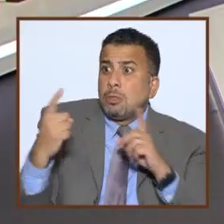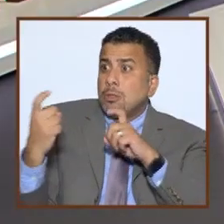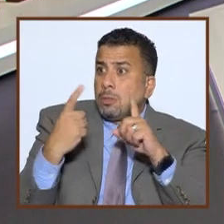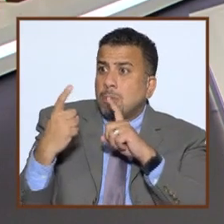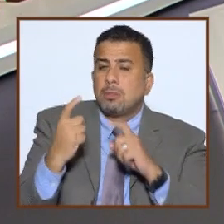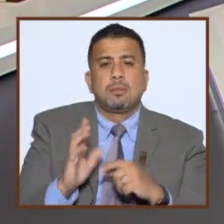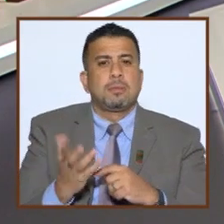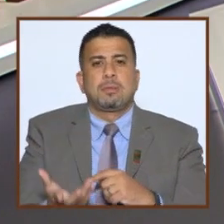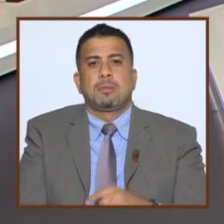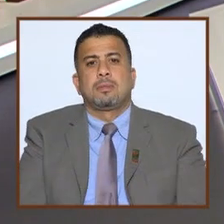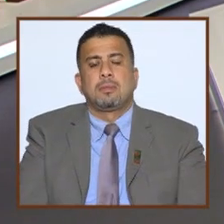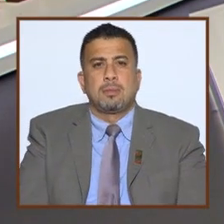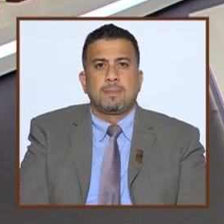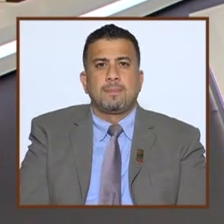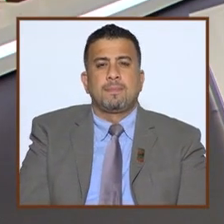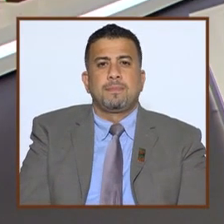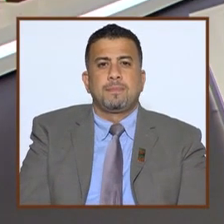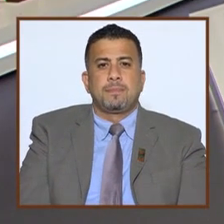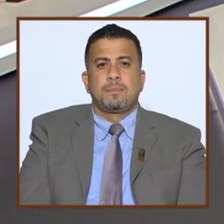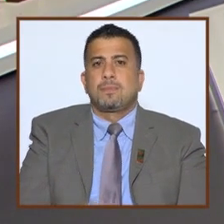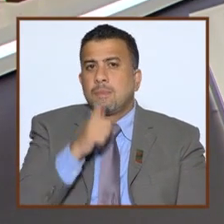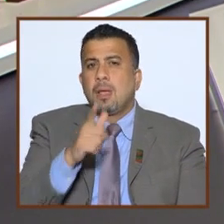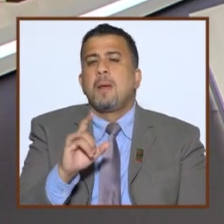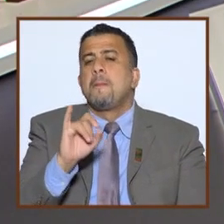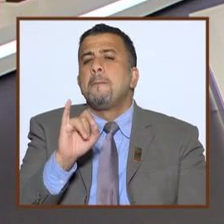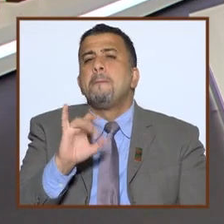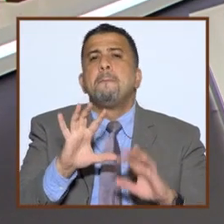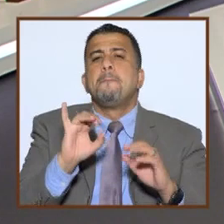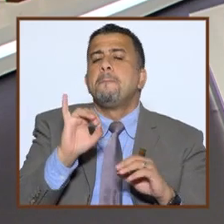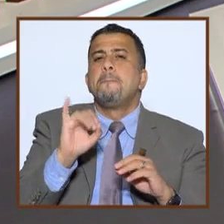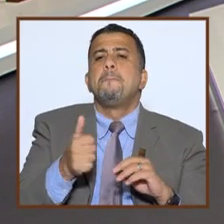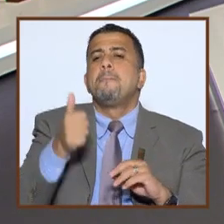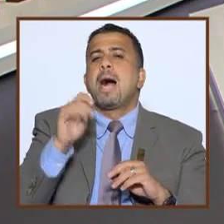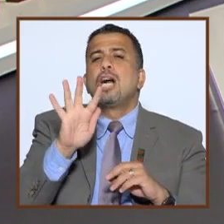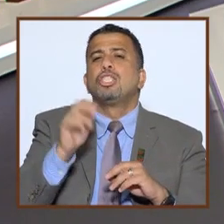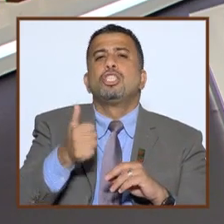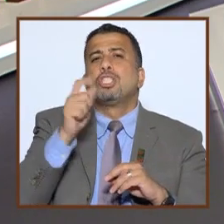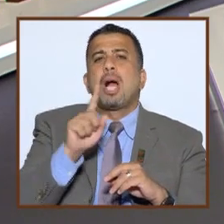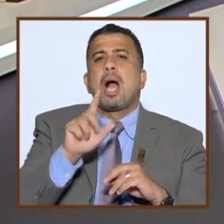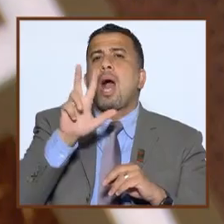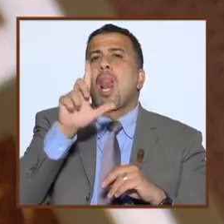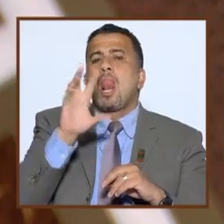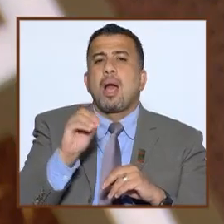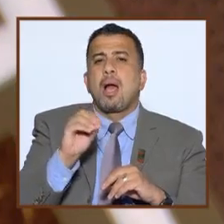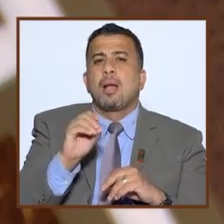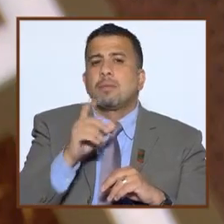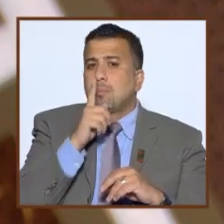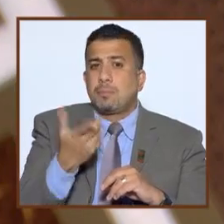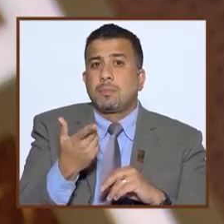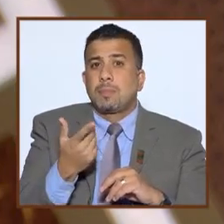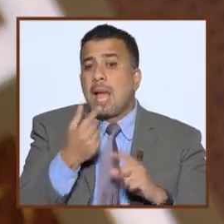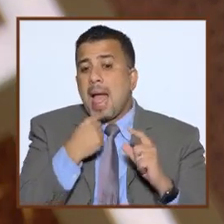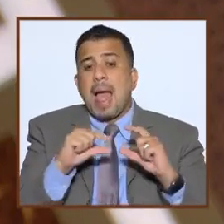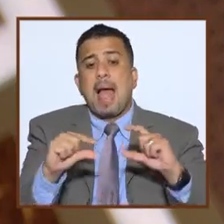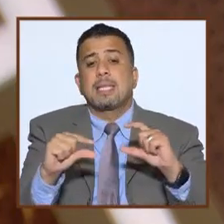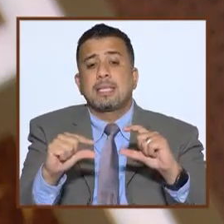اللي هو ما شاء الله لا قوه الا بالله اروح اجيب حديث مكذوب لماذا يعني حتى